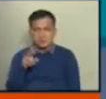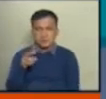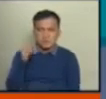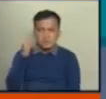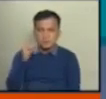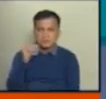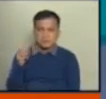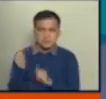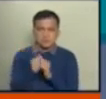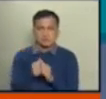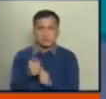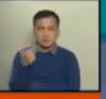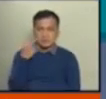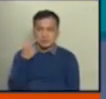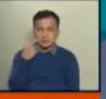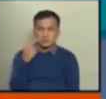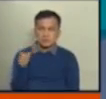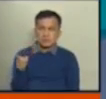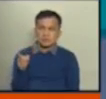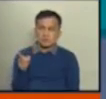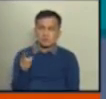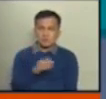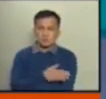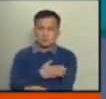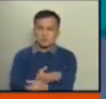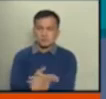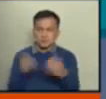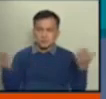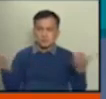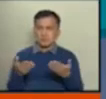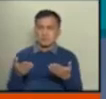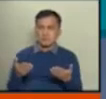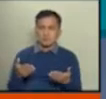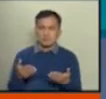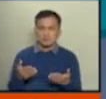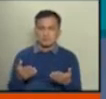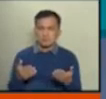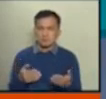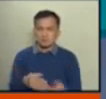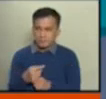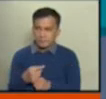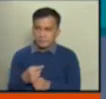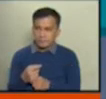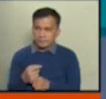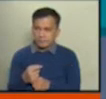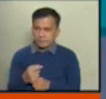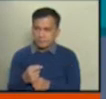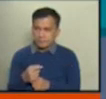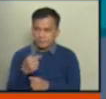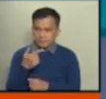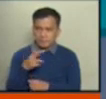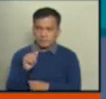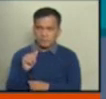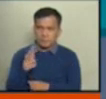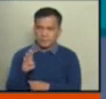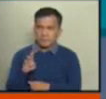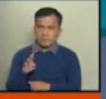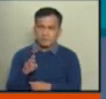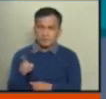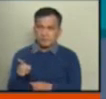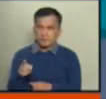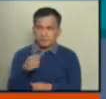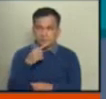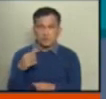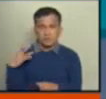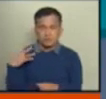si Geraldine at saka yung anak niyo. Pag-usapin ko na lang kayo, ha? Opo. Mag-grab na lang kami, sir. Ah, sige po, ma'am.